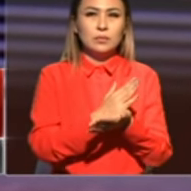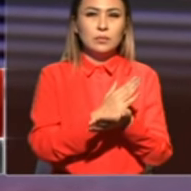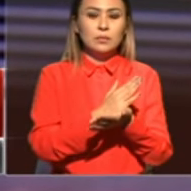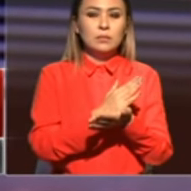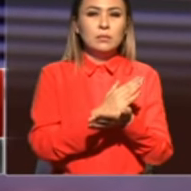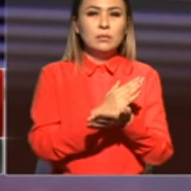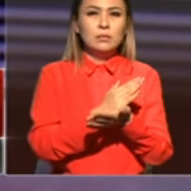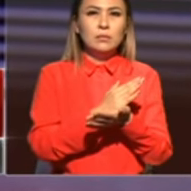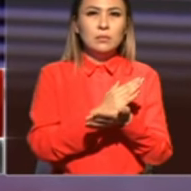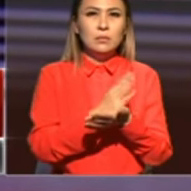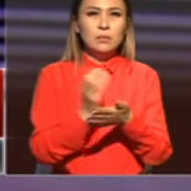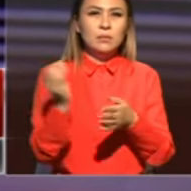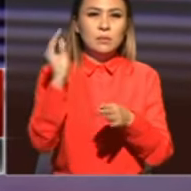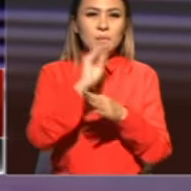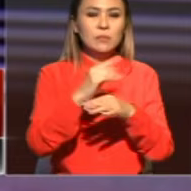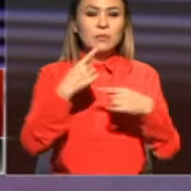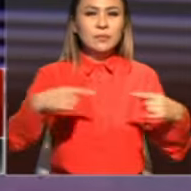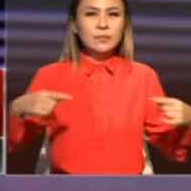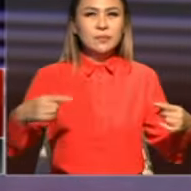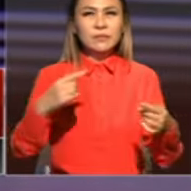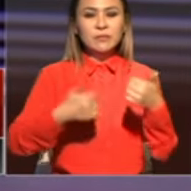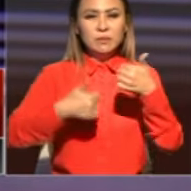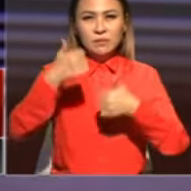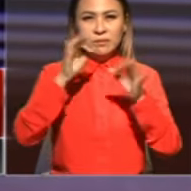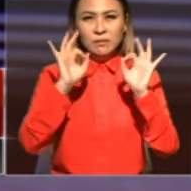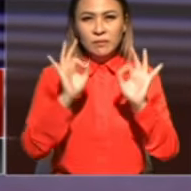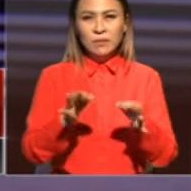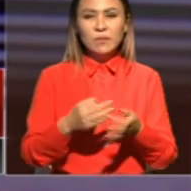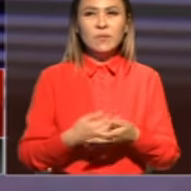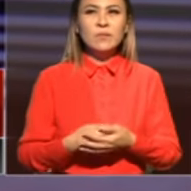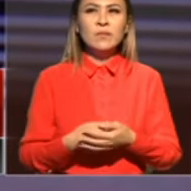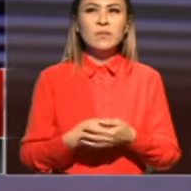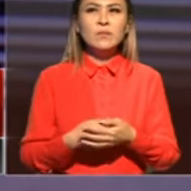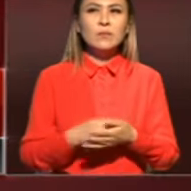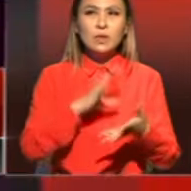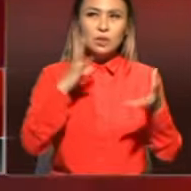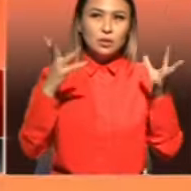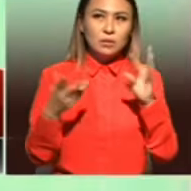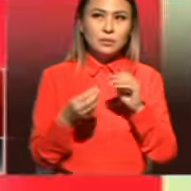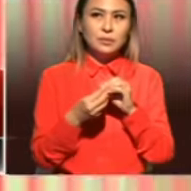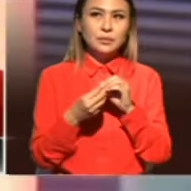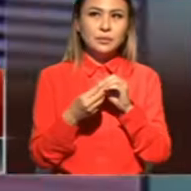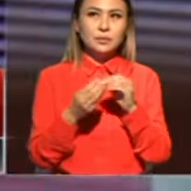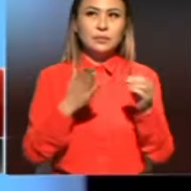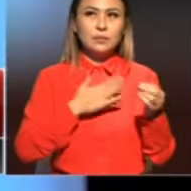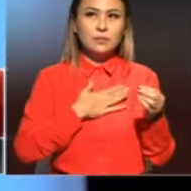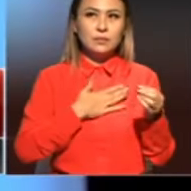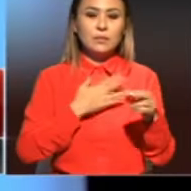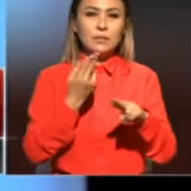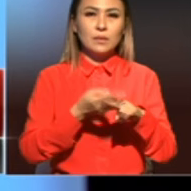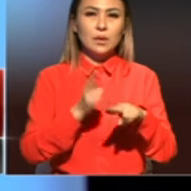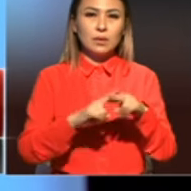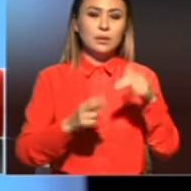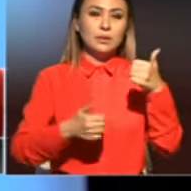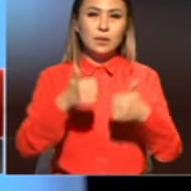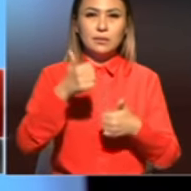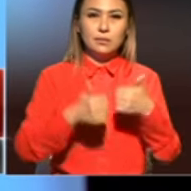бар, тағы да басқа елдер бар. Солармен салыстырған дұрыс деп ойлаймын. Ал енді жалпы біздің сол жаңағы